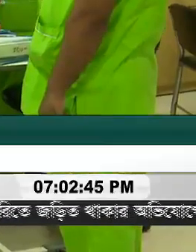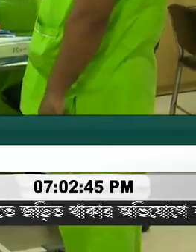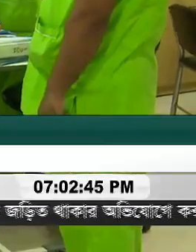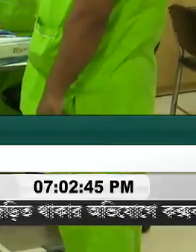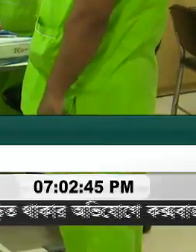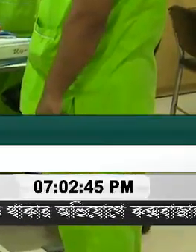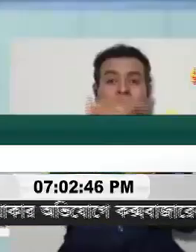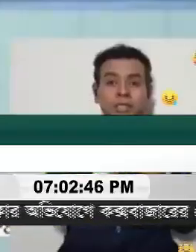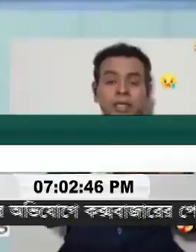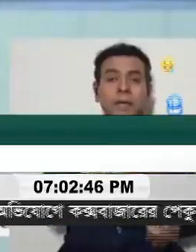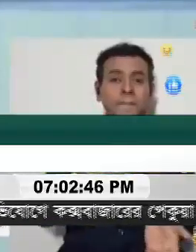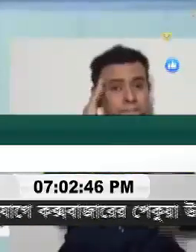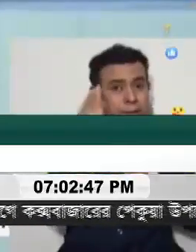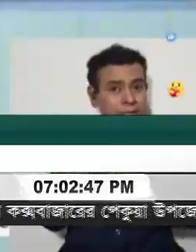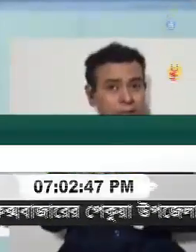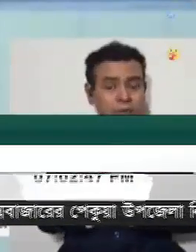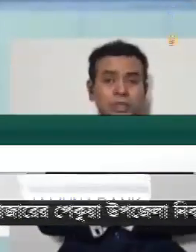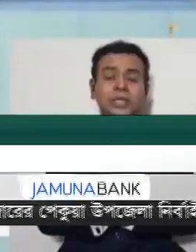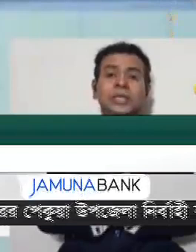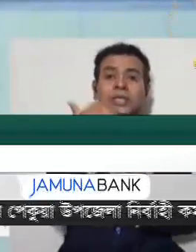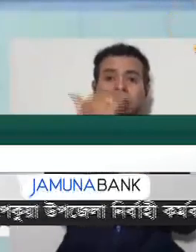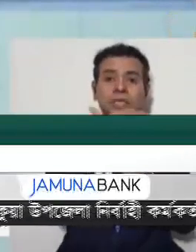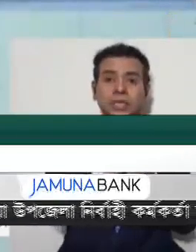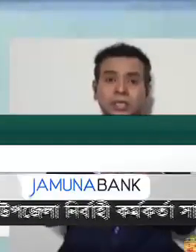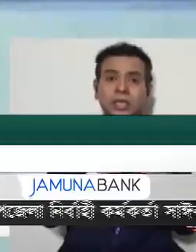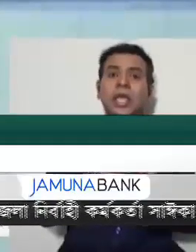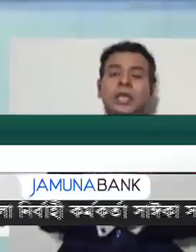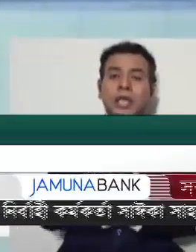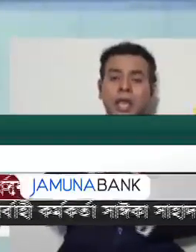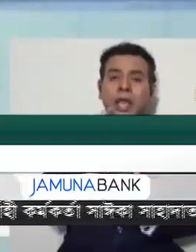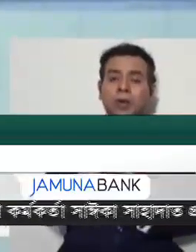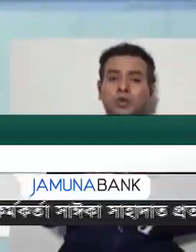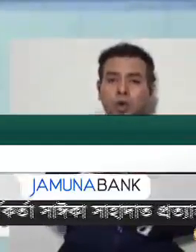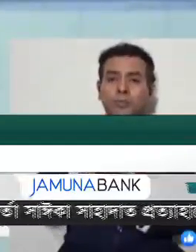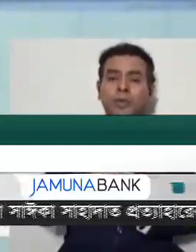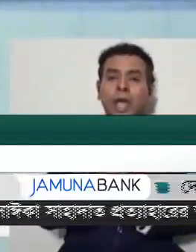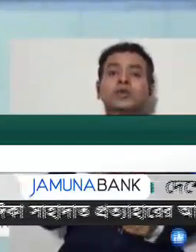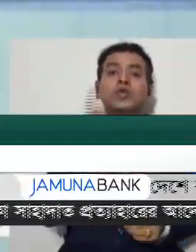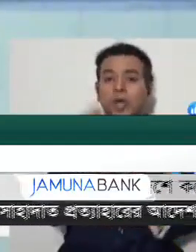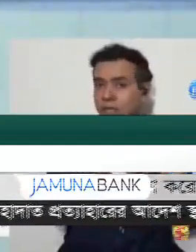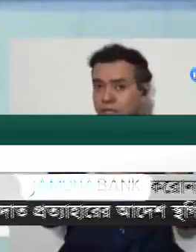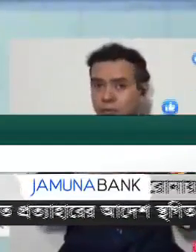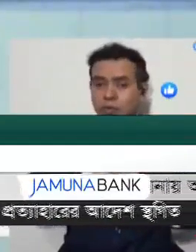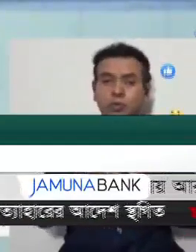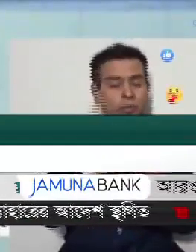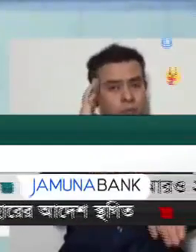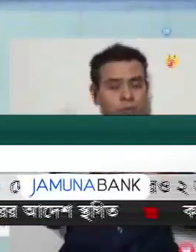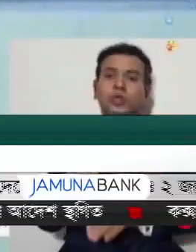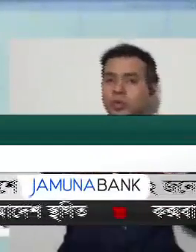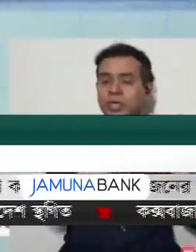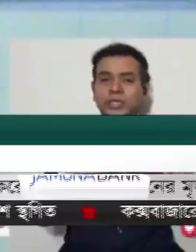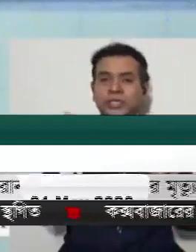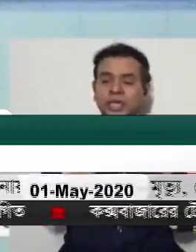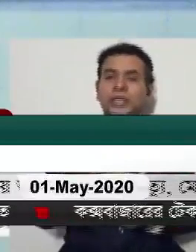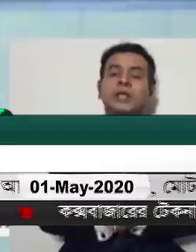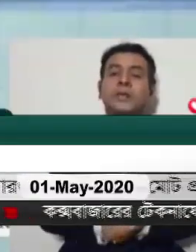গেছেন আরো 2 জন আজকে 24 ঘন্টায় মৃত্যুবরণ করেছেন 2 জন এবং তারা একজন পুরুষ একজন নারী